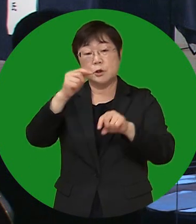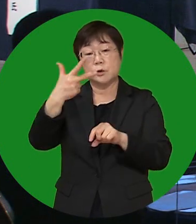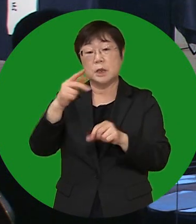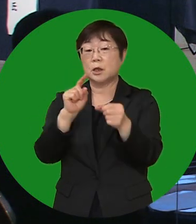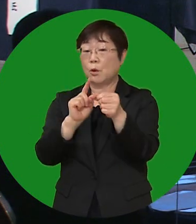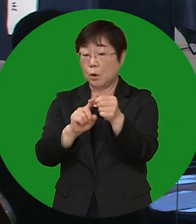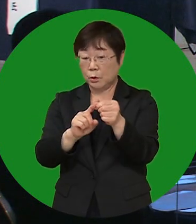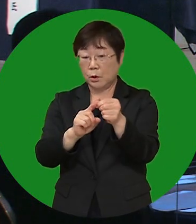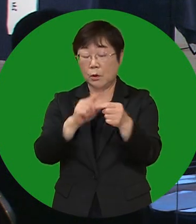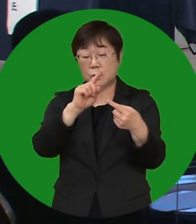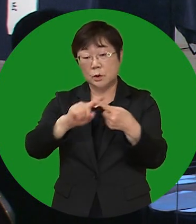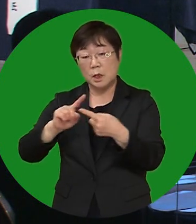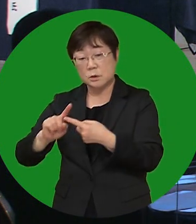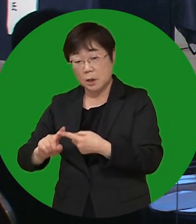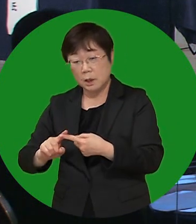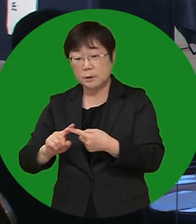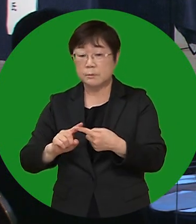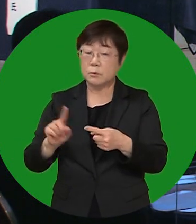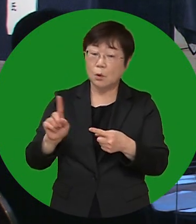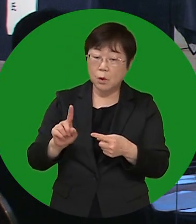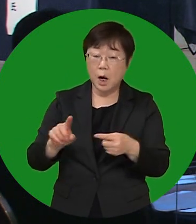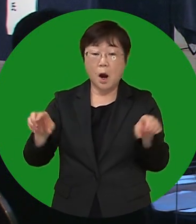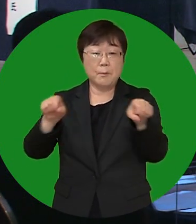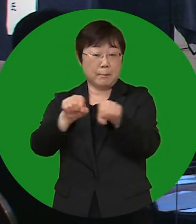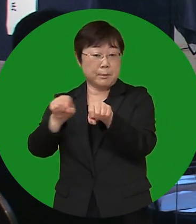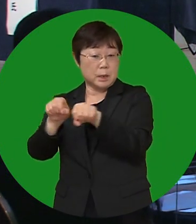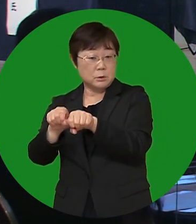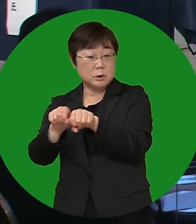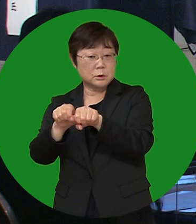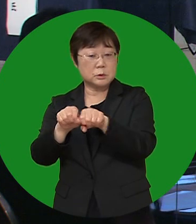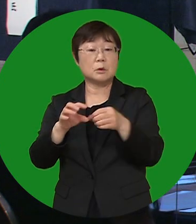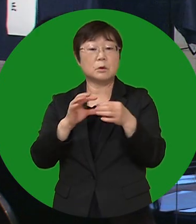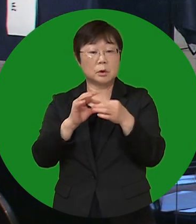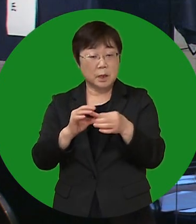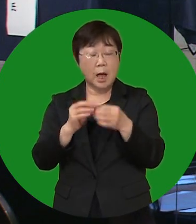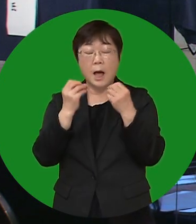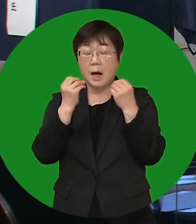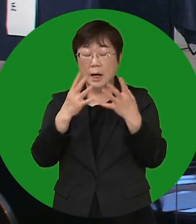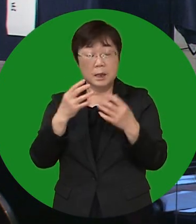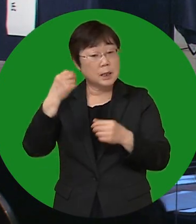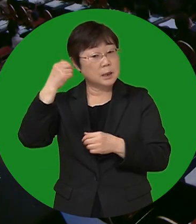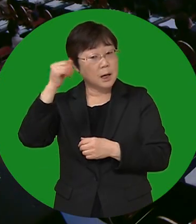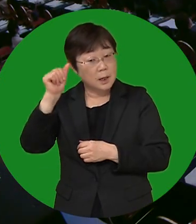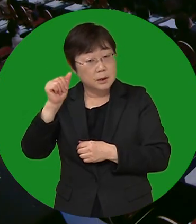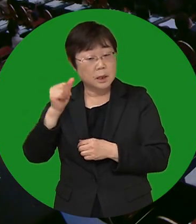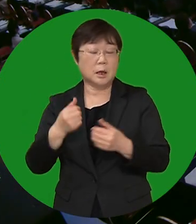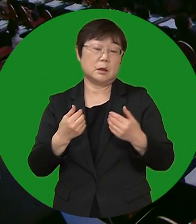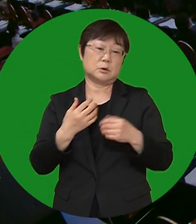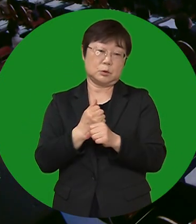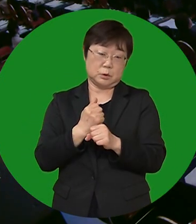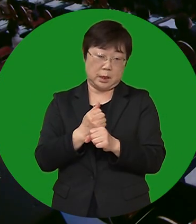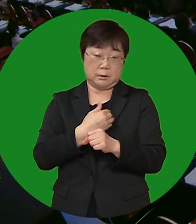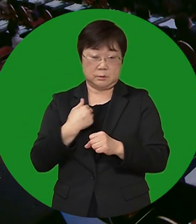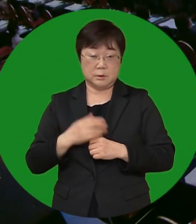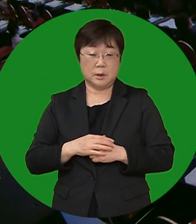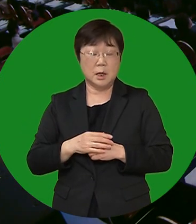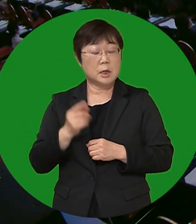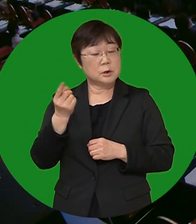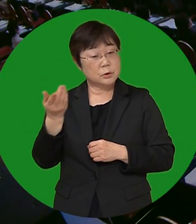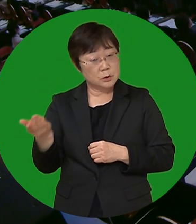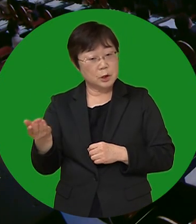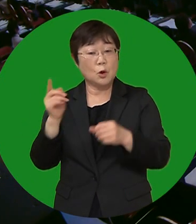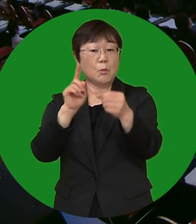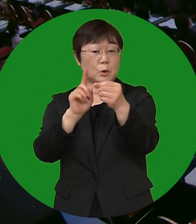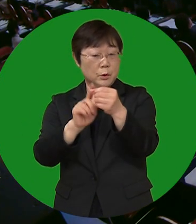目標まあそれぞれにまぁどれにあたるかというのはマッピングすることであのまた新たなアイディアが生まれたり次の目標